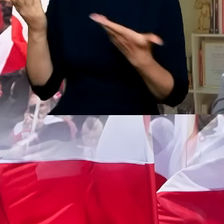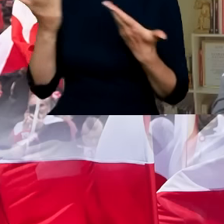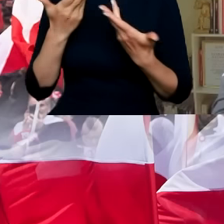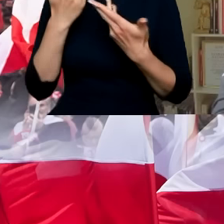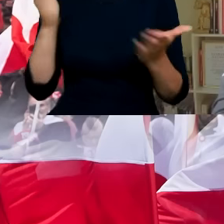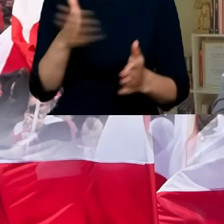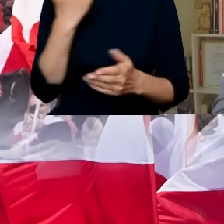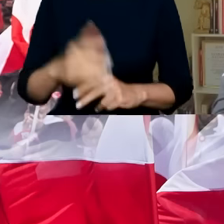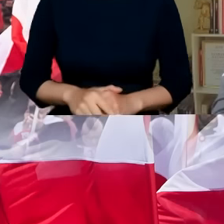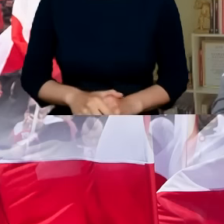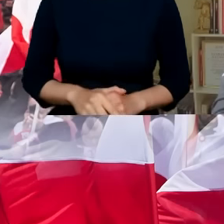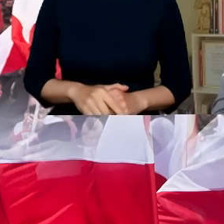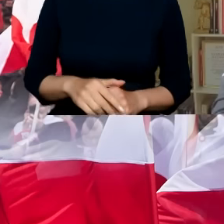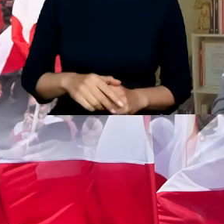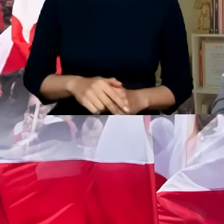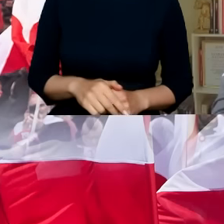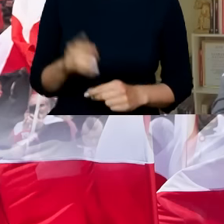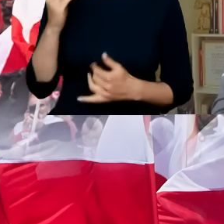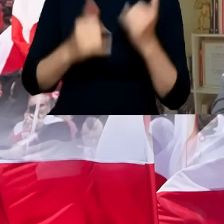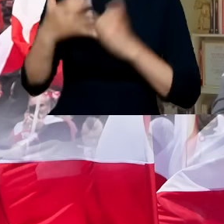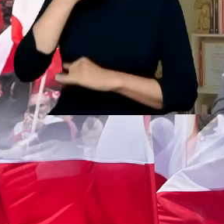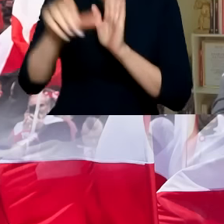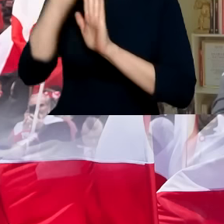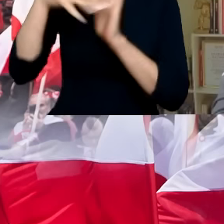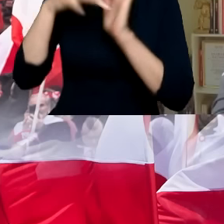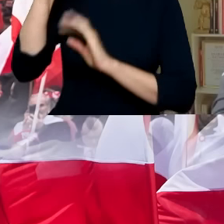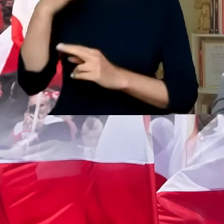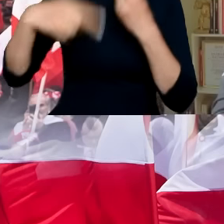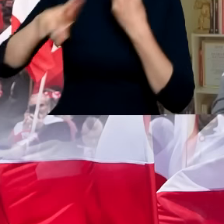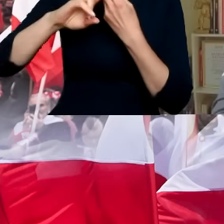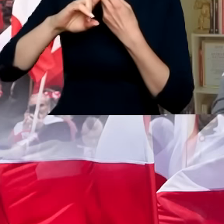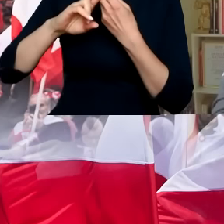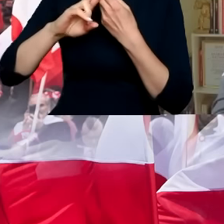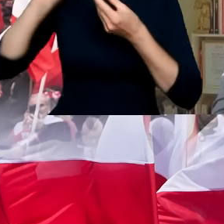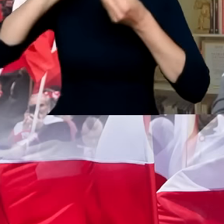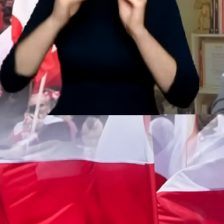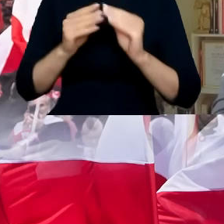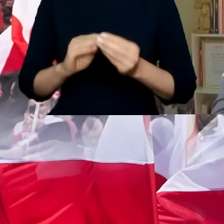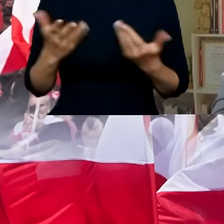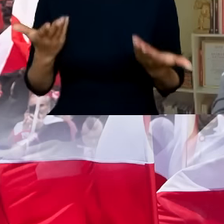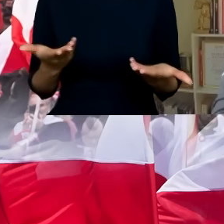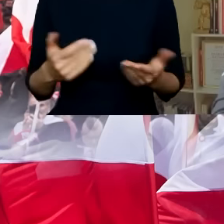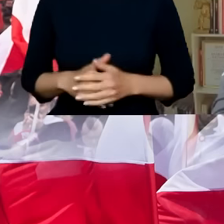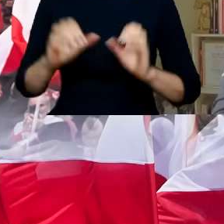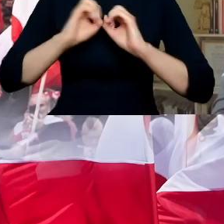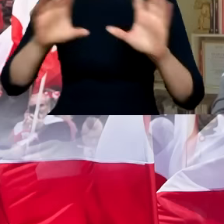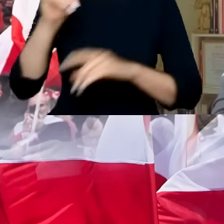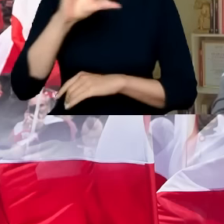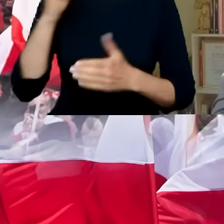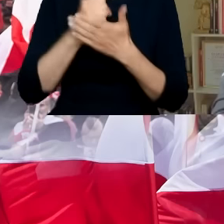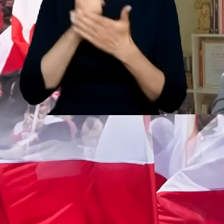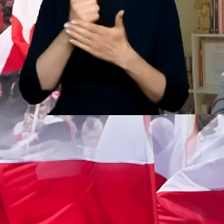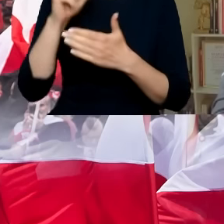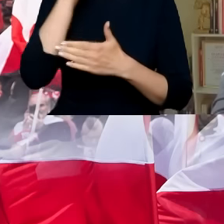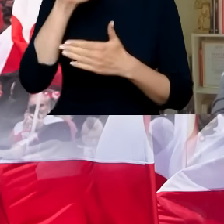zapytać jestem w 100% odpowiedział odpowiedź brzmiała to skomplikowane dokładnie jak wyjaśnienia PISu w sprawie zielonego ładu